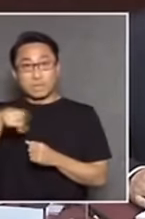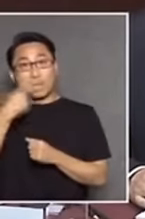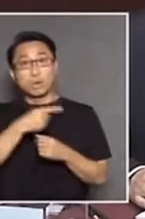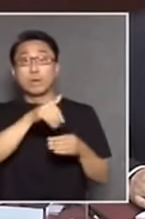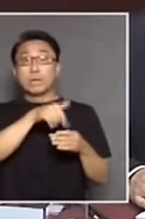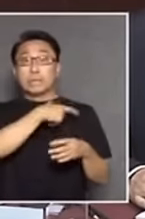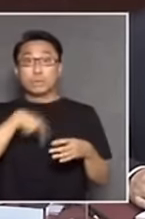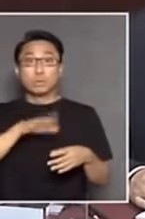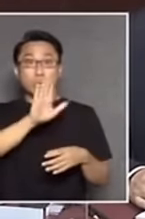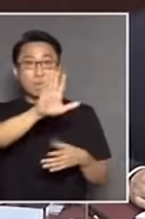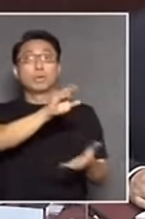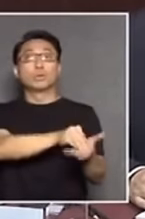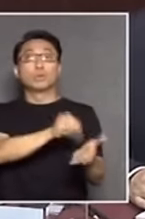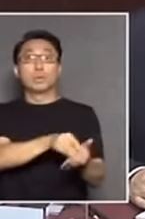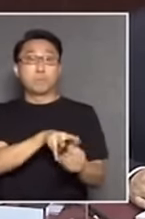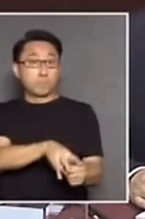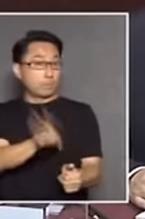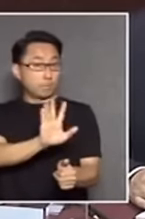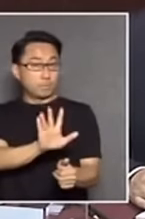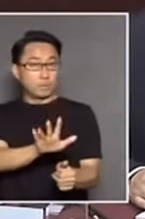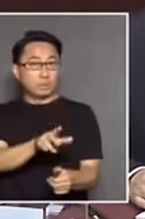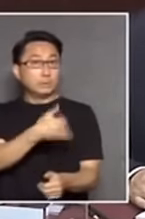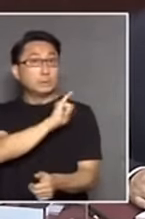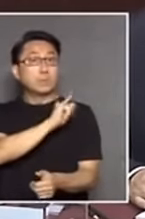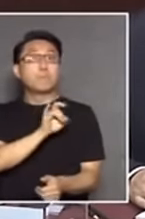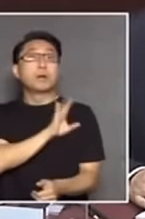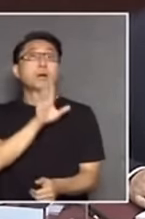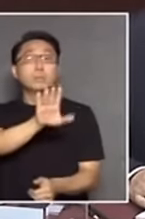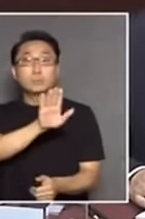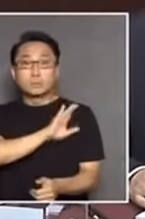選擇唔係我哋逼你去做嘅。依家我係行使緊我哋嘅公民嘅責任。